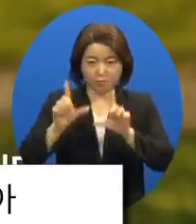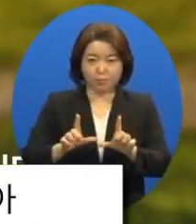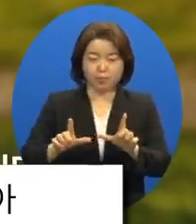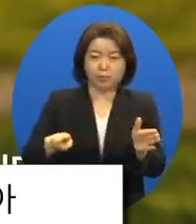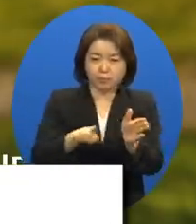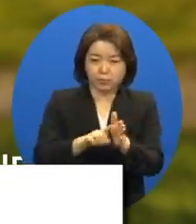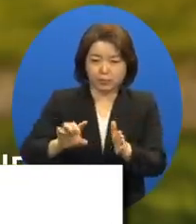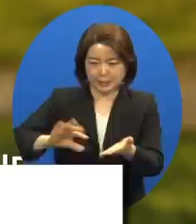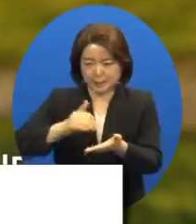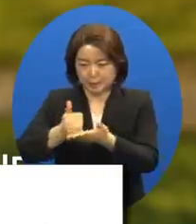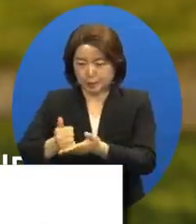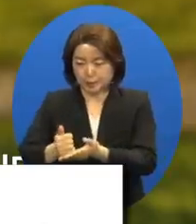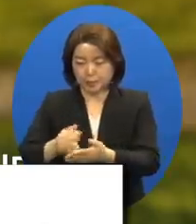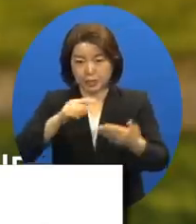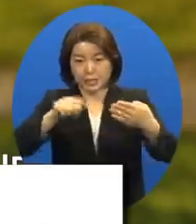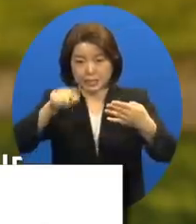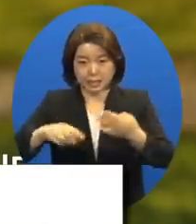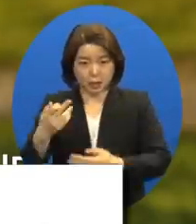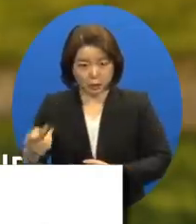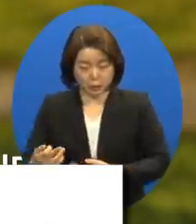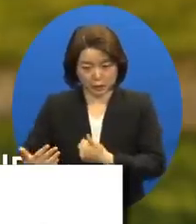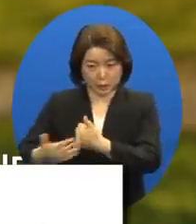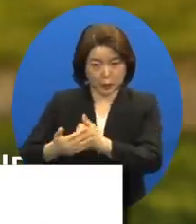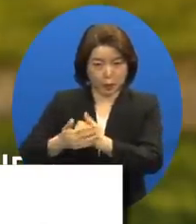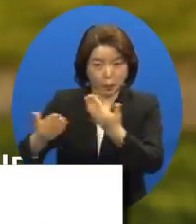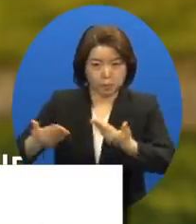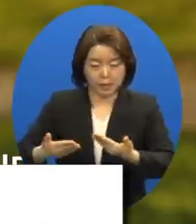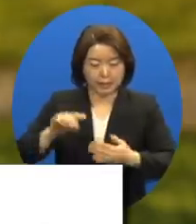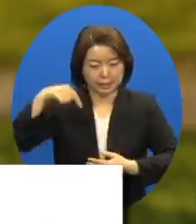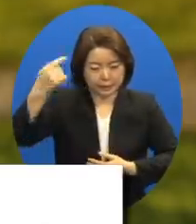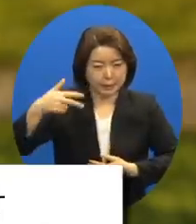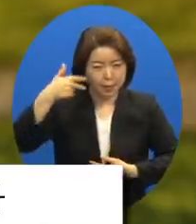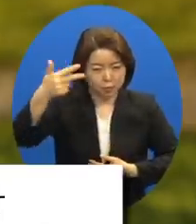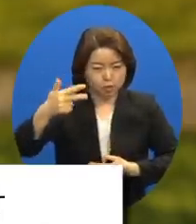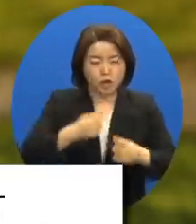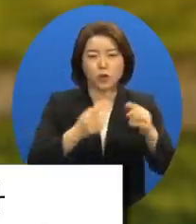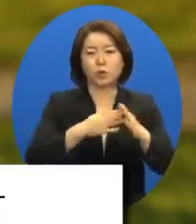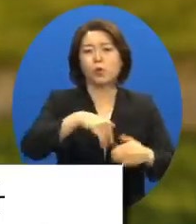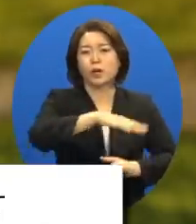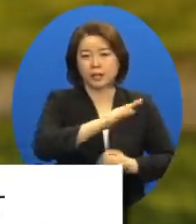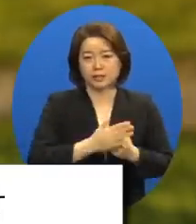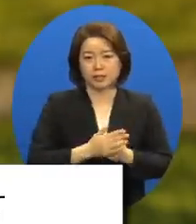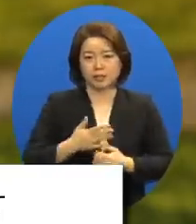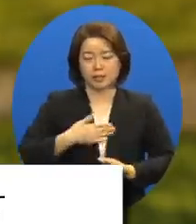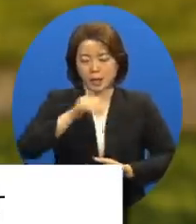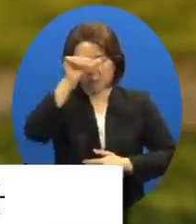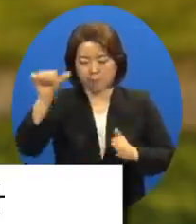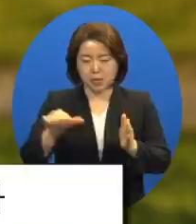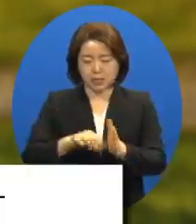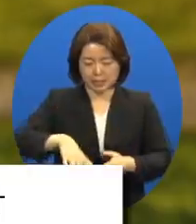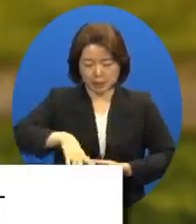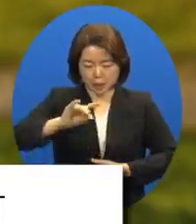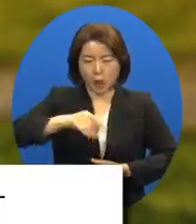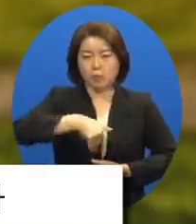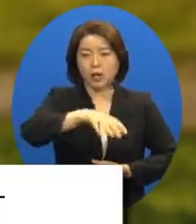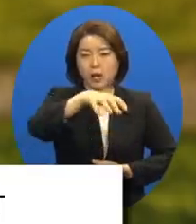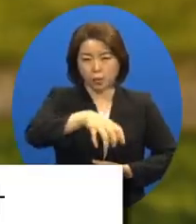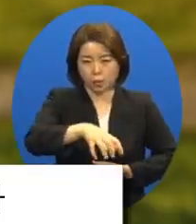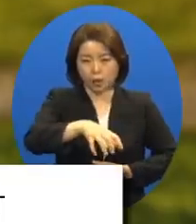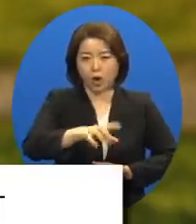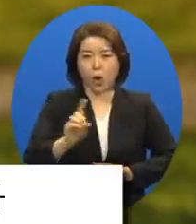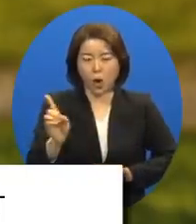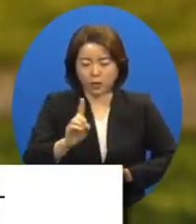받아 저는 그 다음 주일에 정말 교회에 나갔습니다 제 평생 처음 나간 교회 그것이 선한목자교회